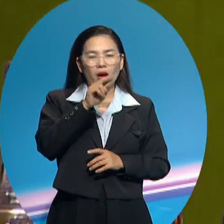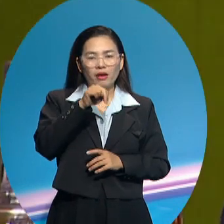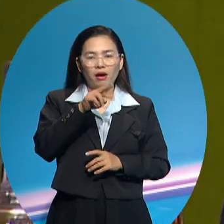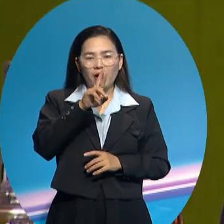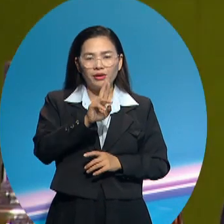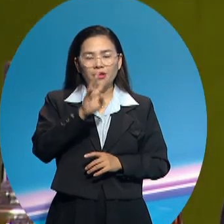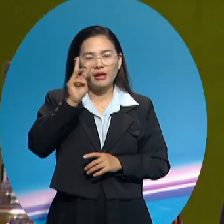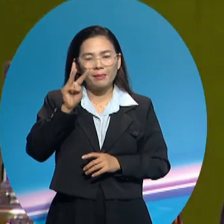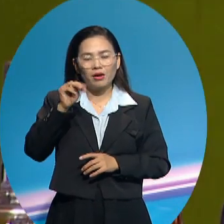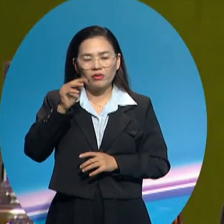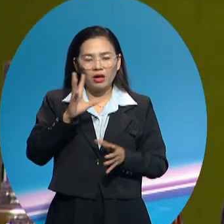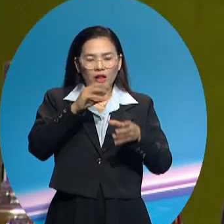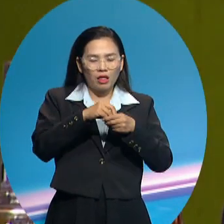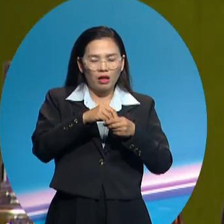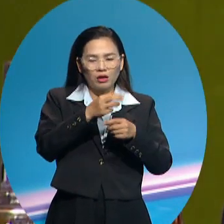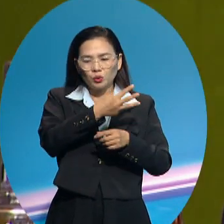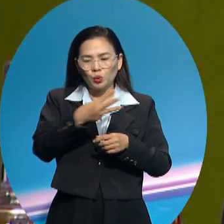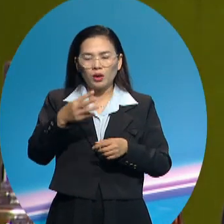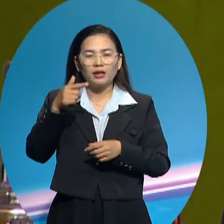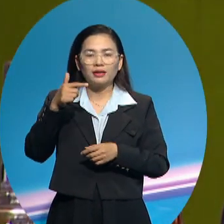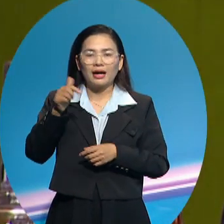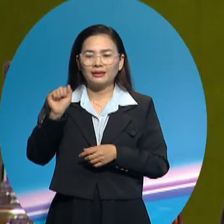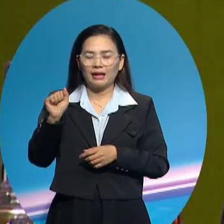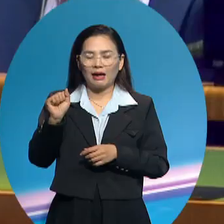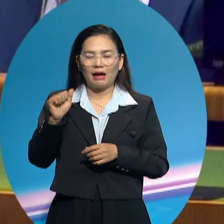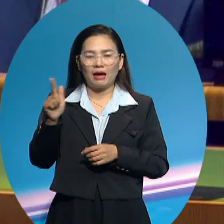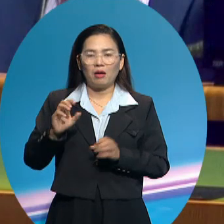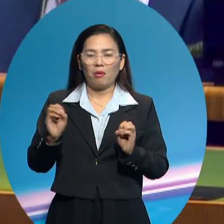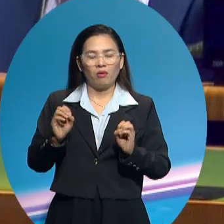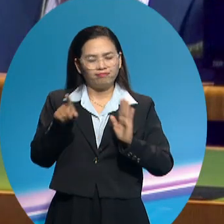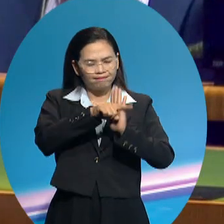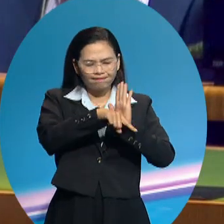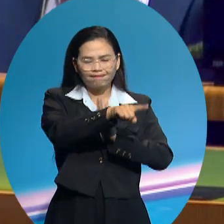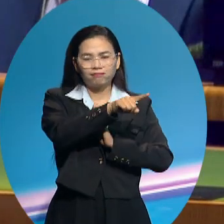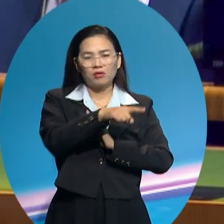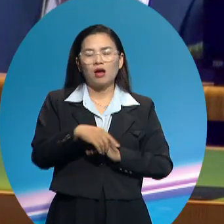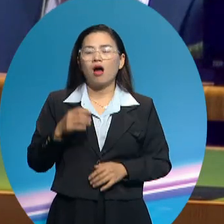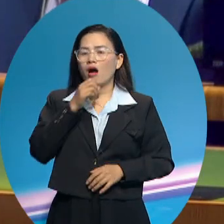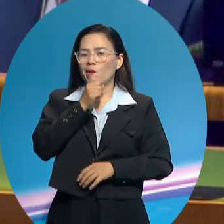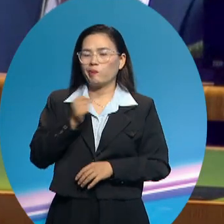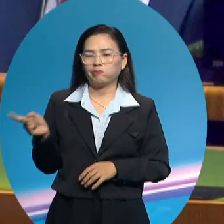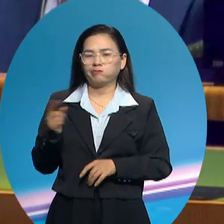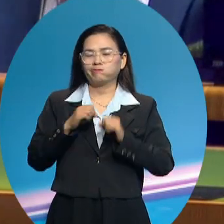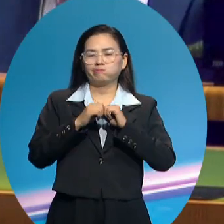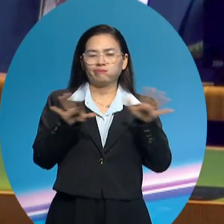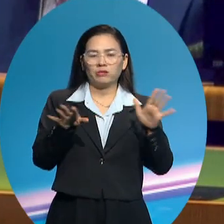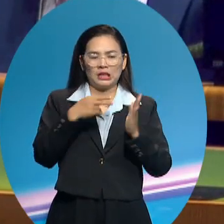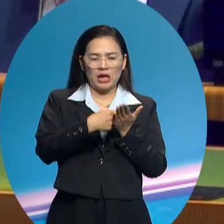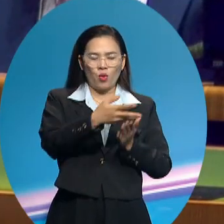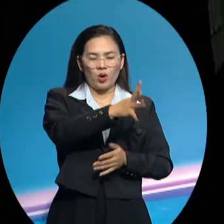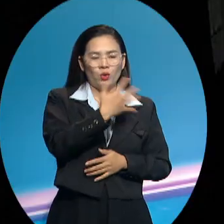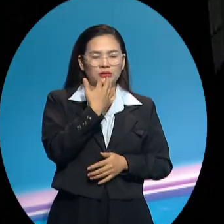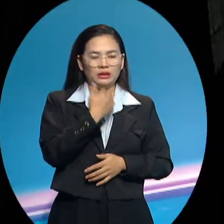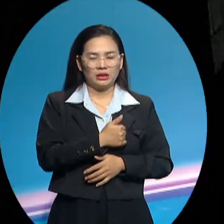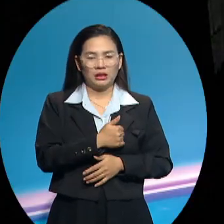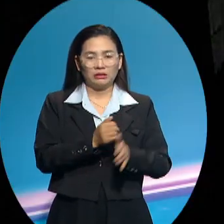unrwa sẽ không làm một phần của gaza thời Hậu chiến ông lazzarini cho biết việc thực hiện kế hoạch trên của Israel